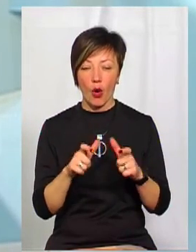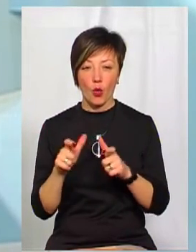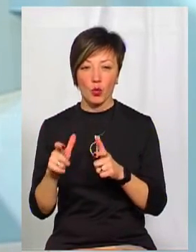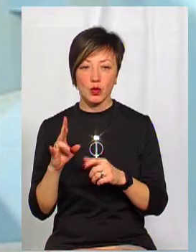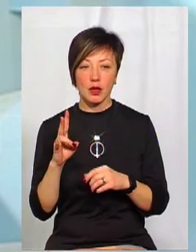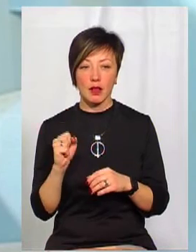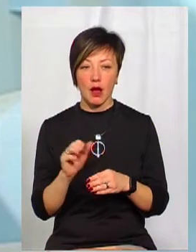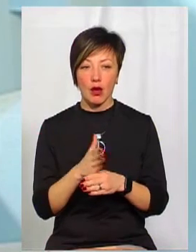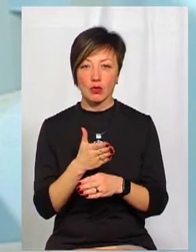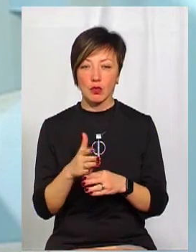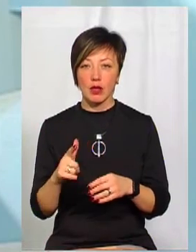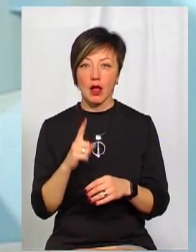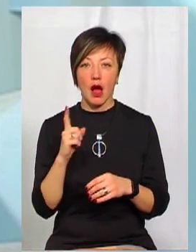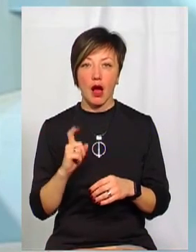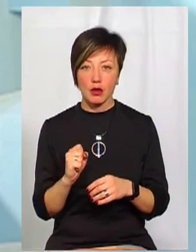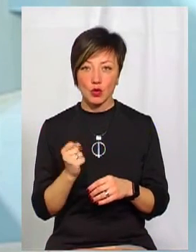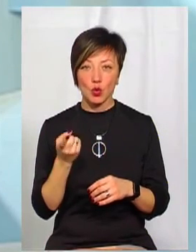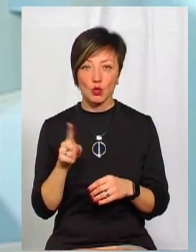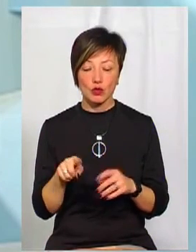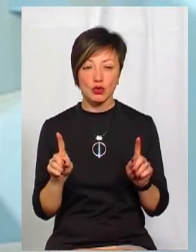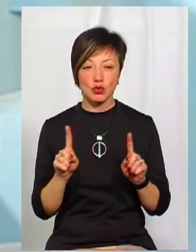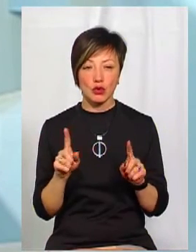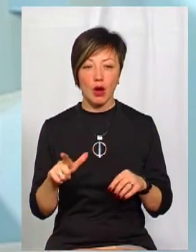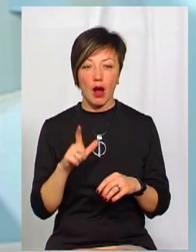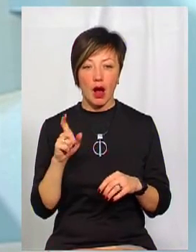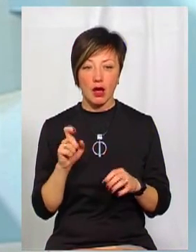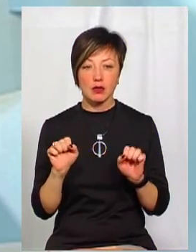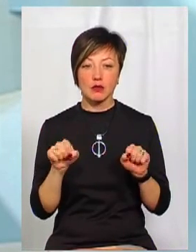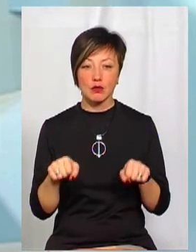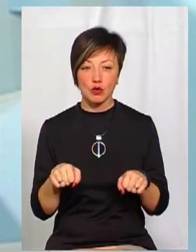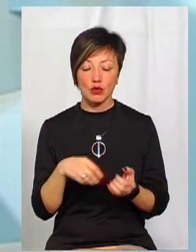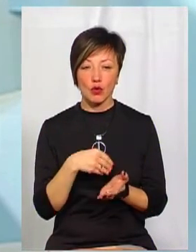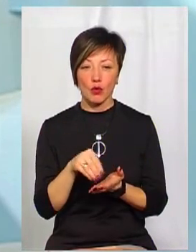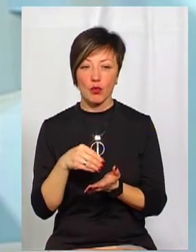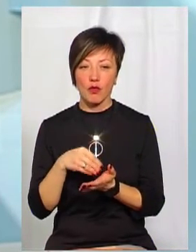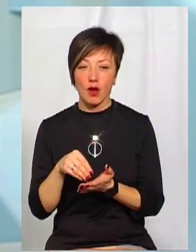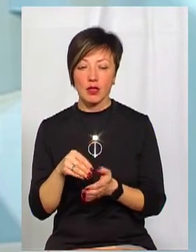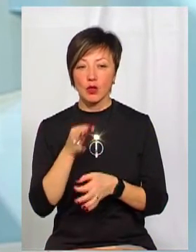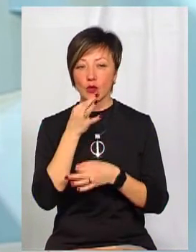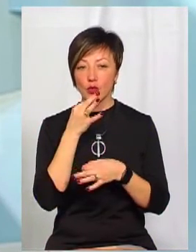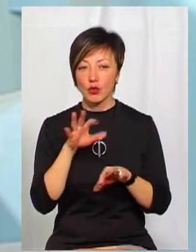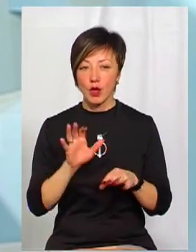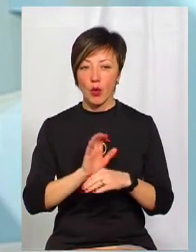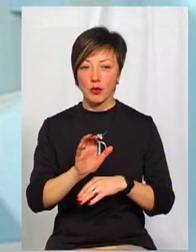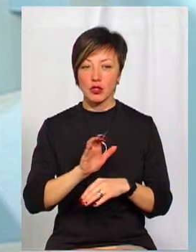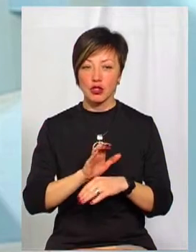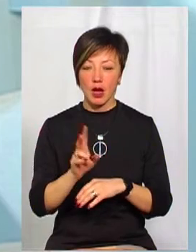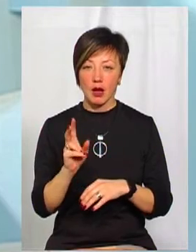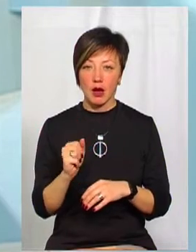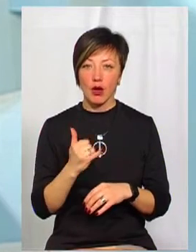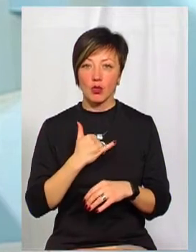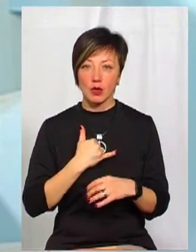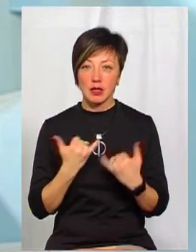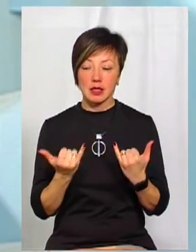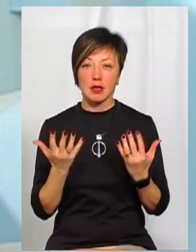на розподіл газу, тому що газ вони можуть купувати в будь-якого постачальника. В нас